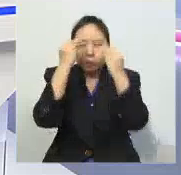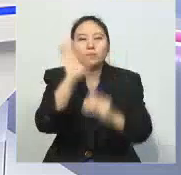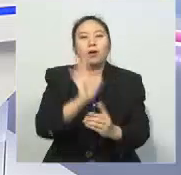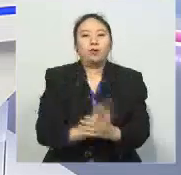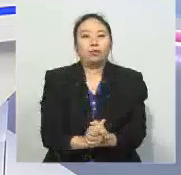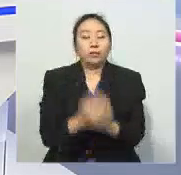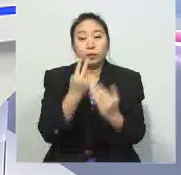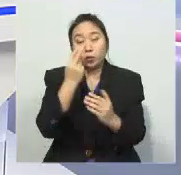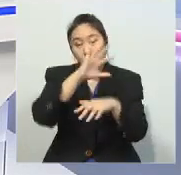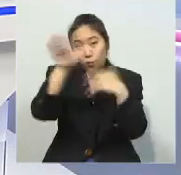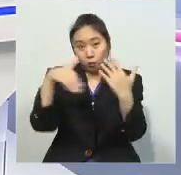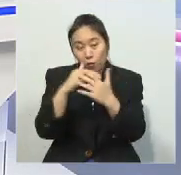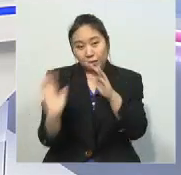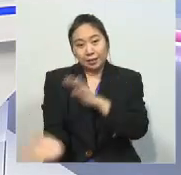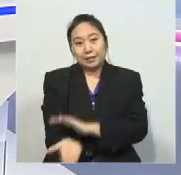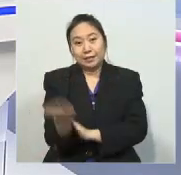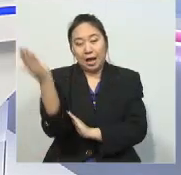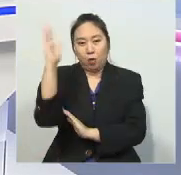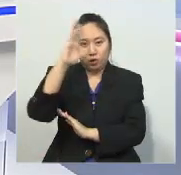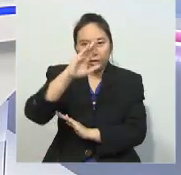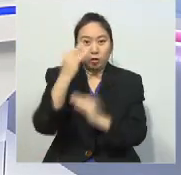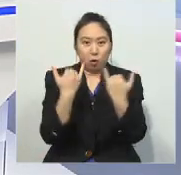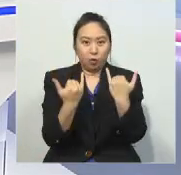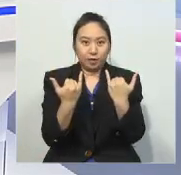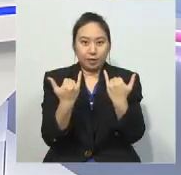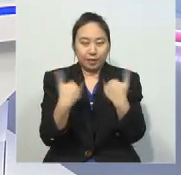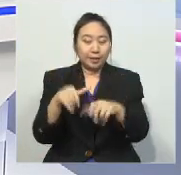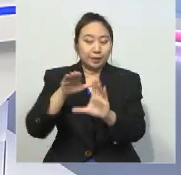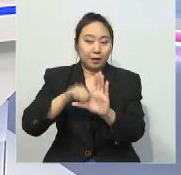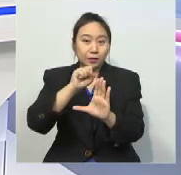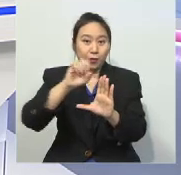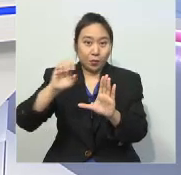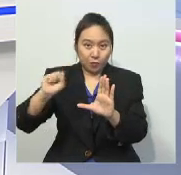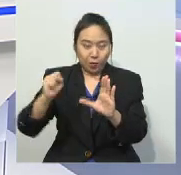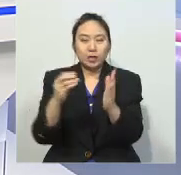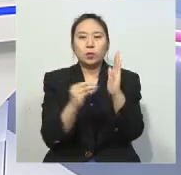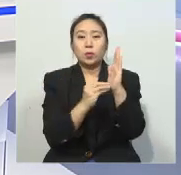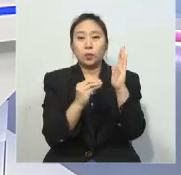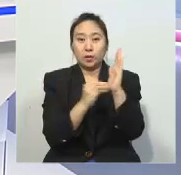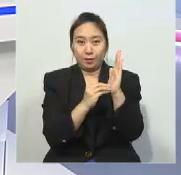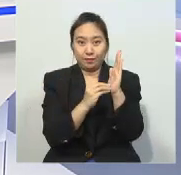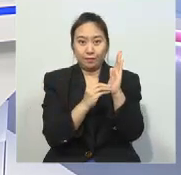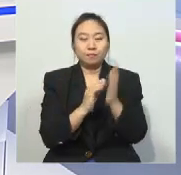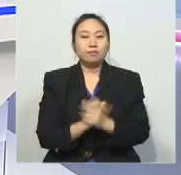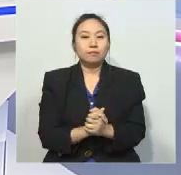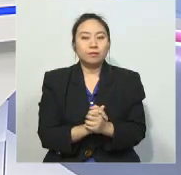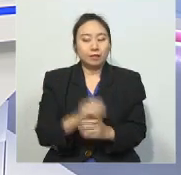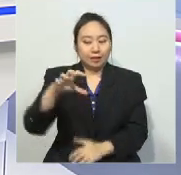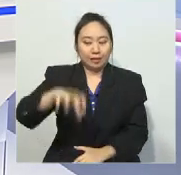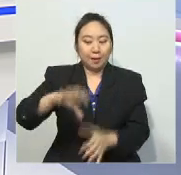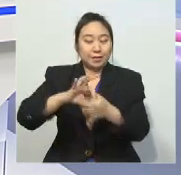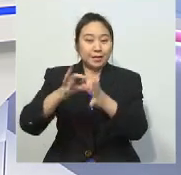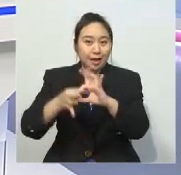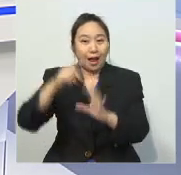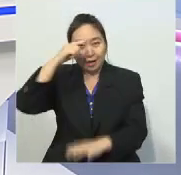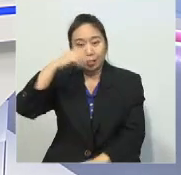เดี๋ยวดูบรรยากาศภาพรวมเลยตั้งแต่เช้ามานะครับจนถึงเวลานี้โดยเฉพาะการรับสมัครส.แบ่งเขตที่กรุงเทพมหานครนะครับที่สนาม